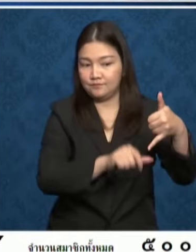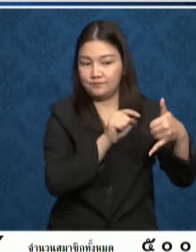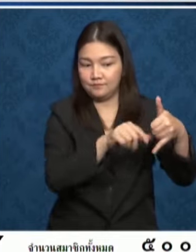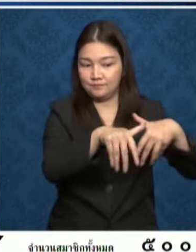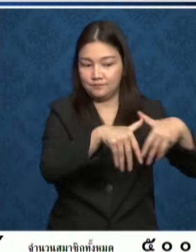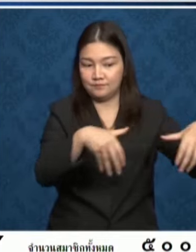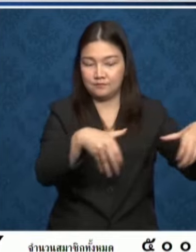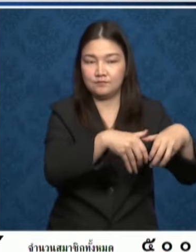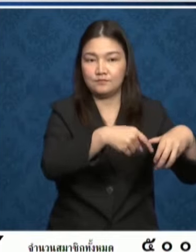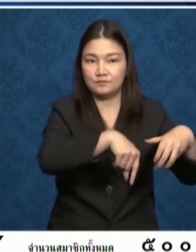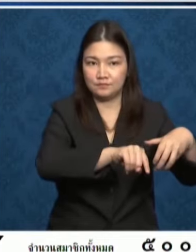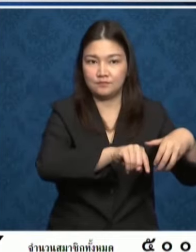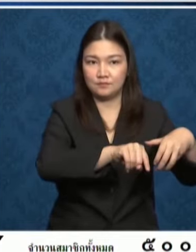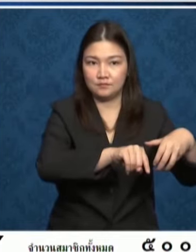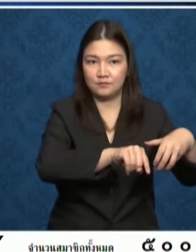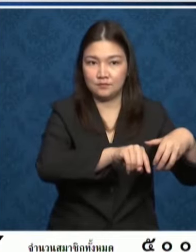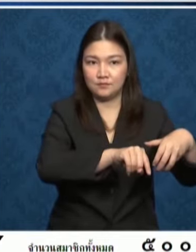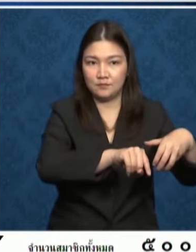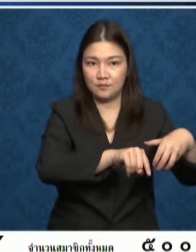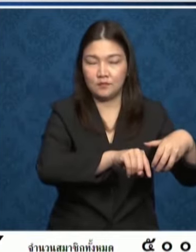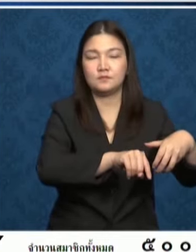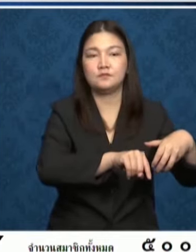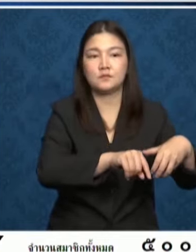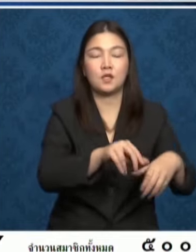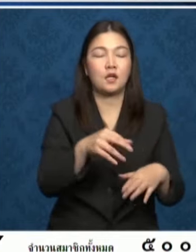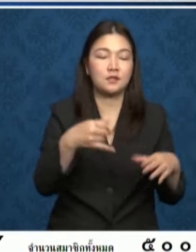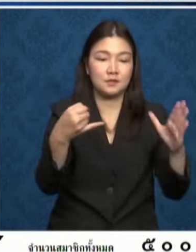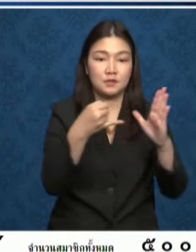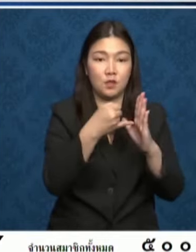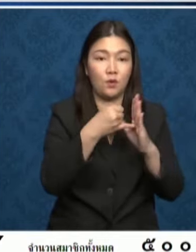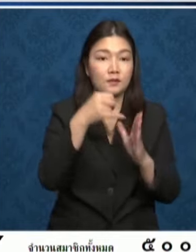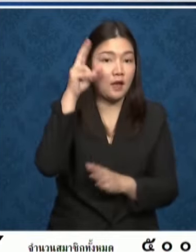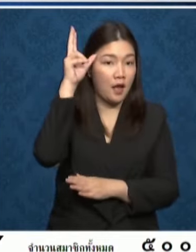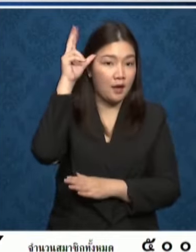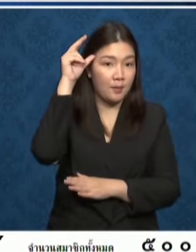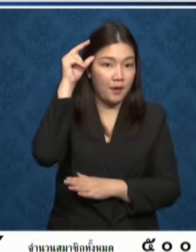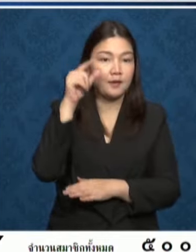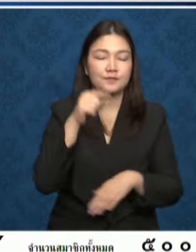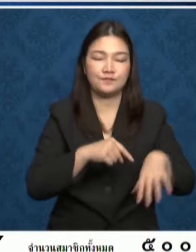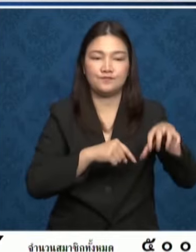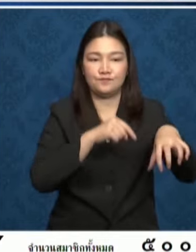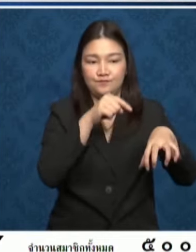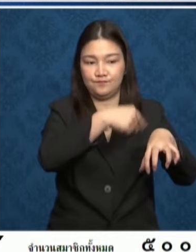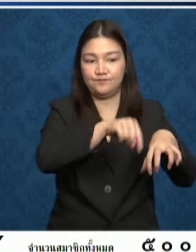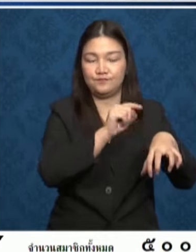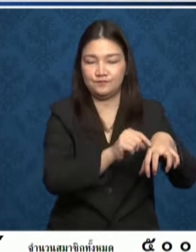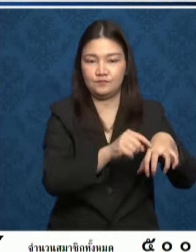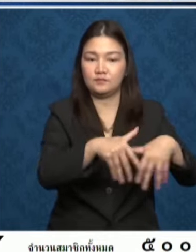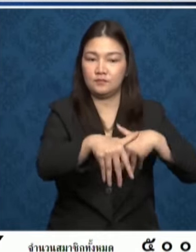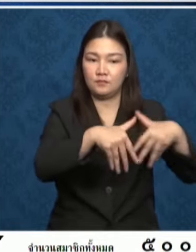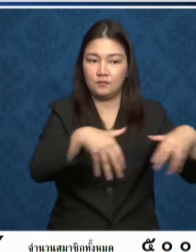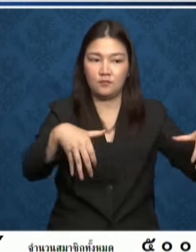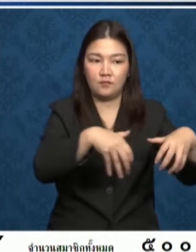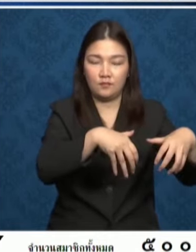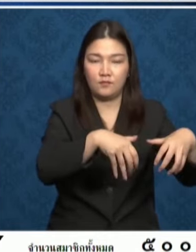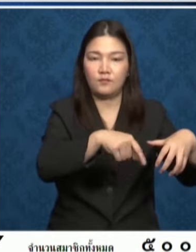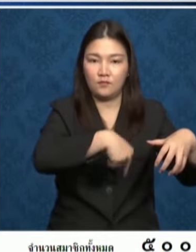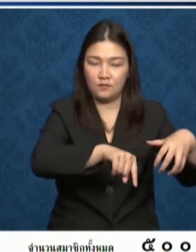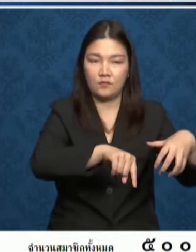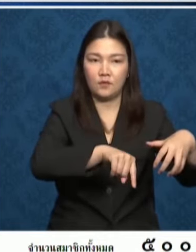กลางตำบลบ้านดงอำเภอแม่เมะจังหวัดลำปางนะครับบ้านดงเอ่อบ้านกลังนี้นะครับเป็นชุมชนปากกที่มี